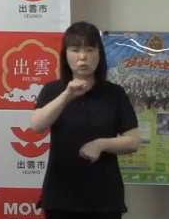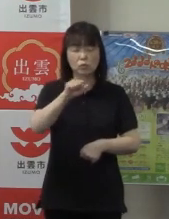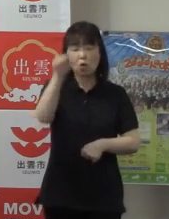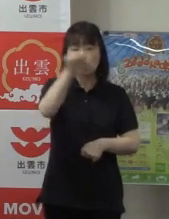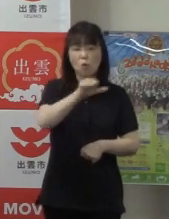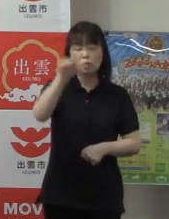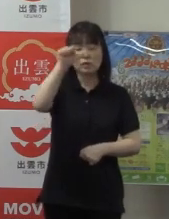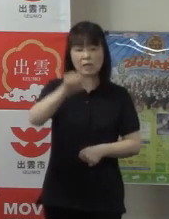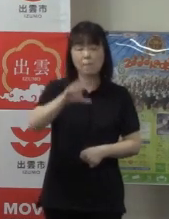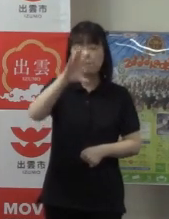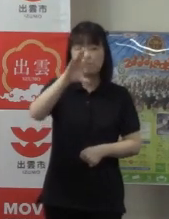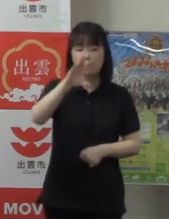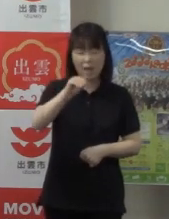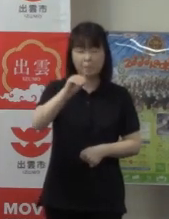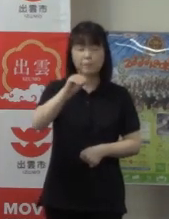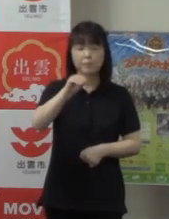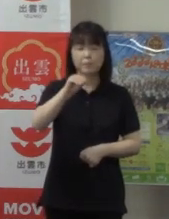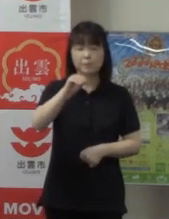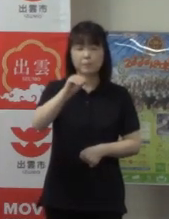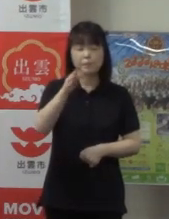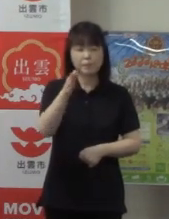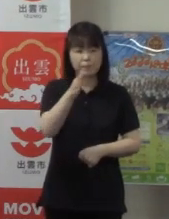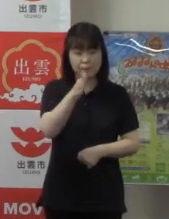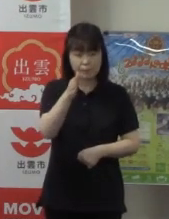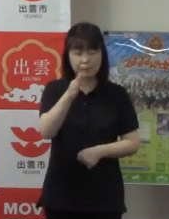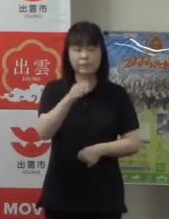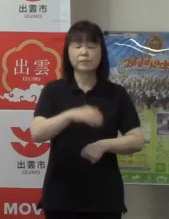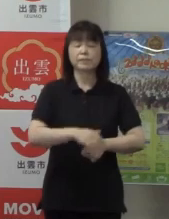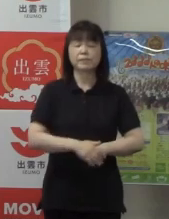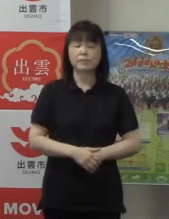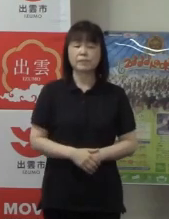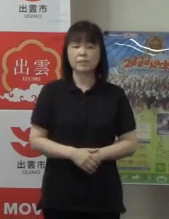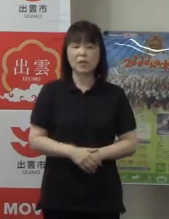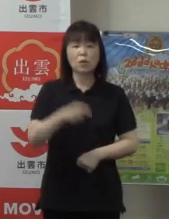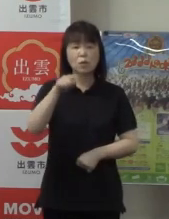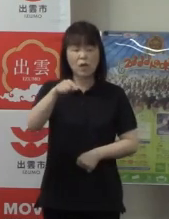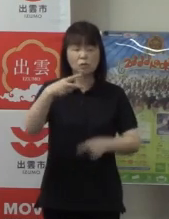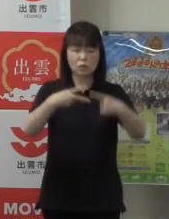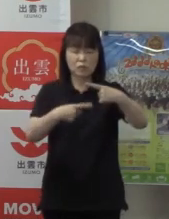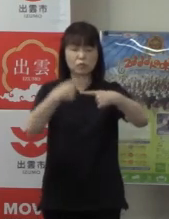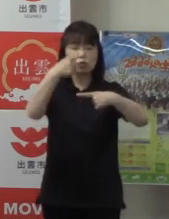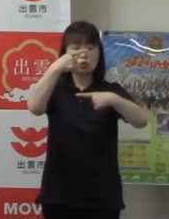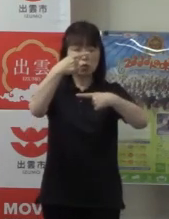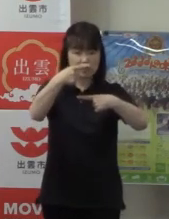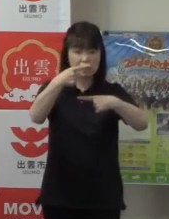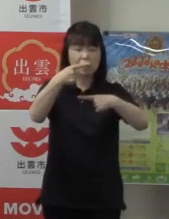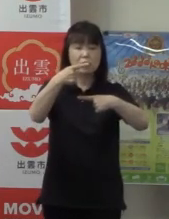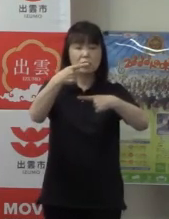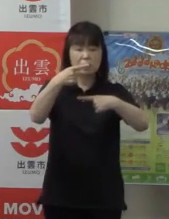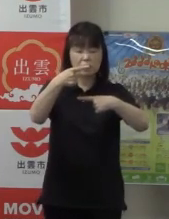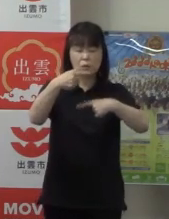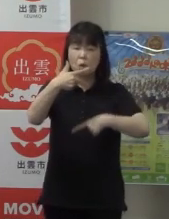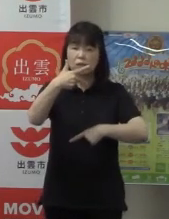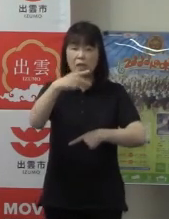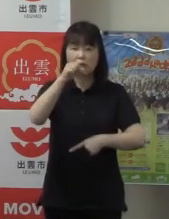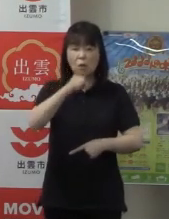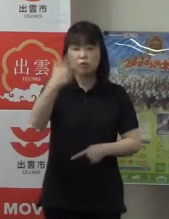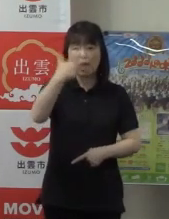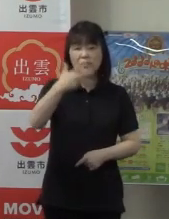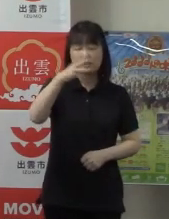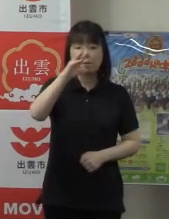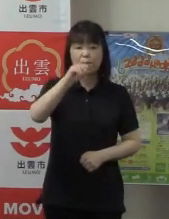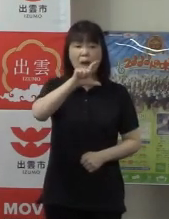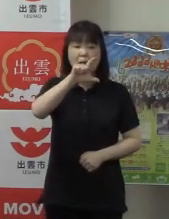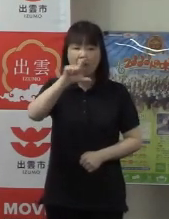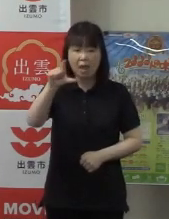万余りのこの2分の1以上ということで、7億8000万を減災基金